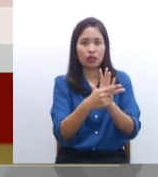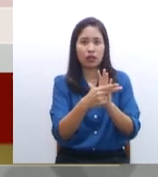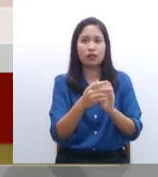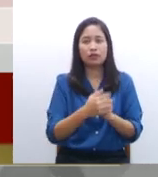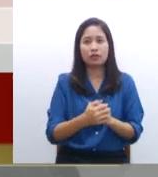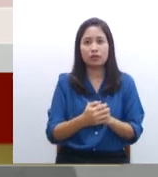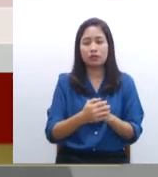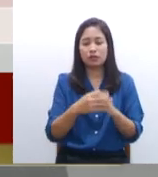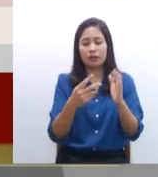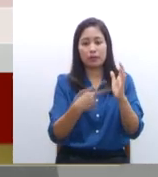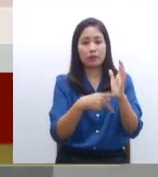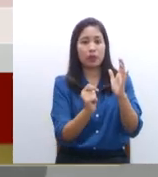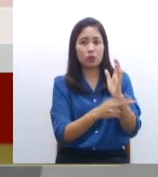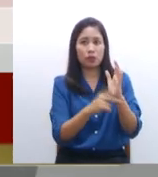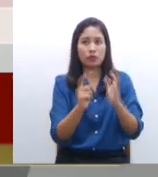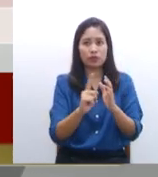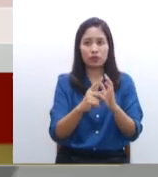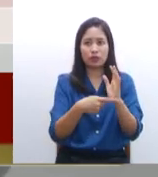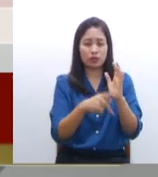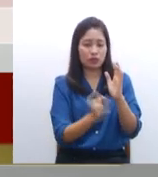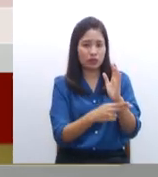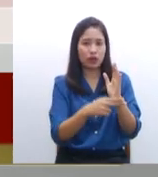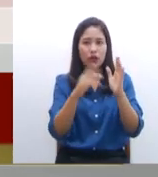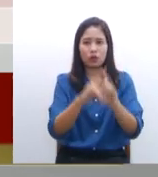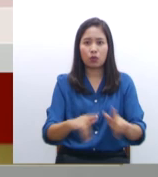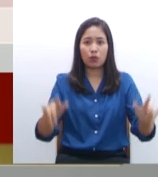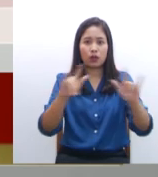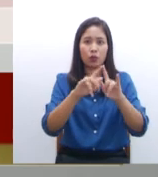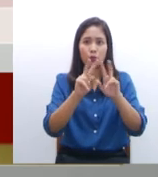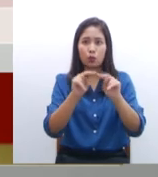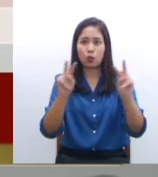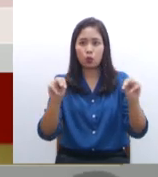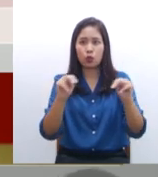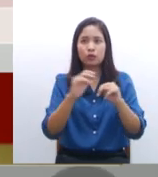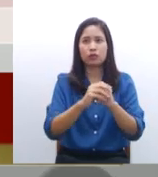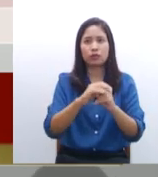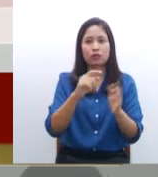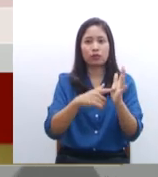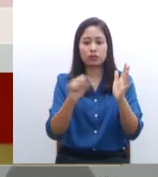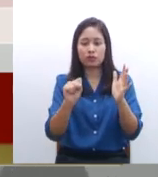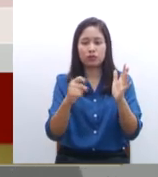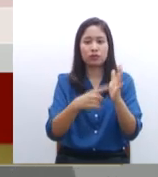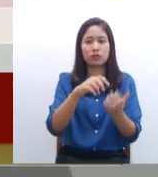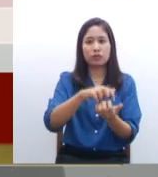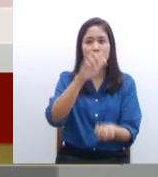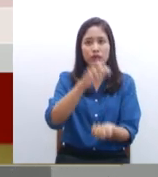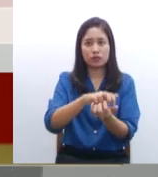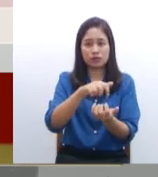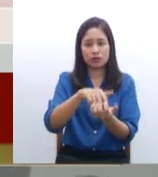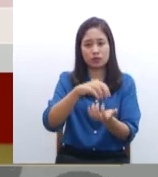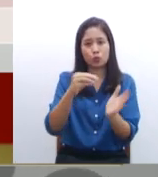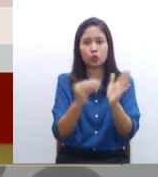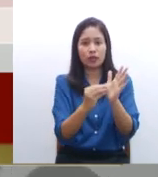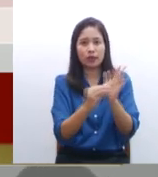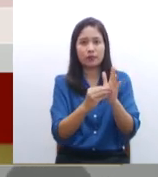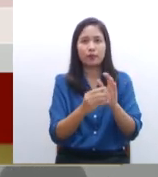วยปทุมธานีนครปฐมนนทบุรีสมุทรสาครสมุทรปราการกรุงเทพมหานครชลบุ